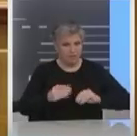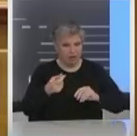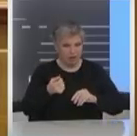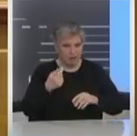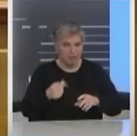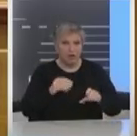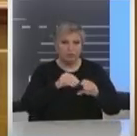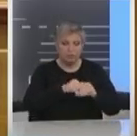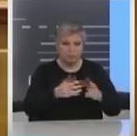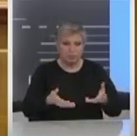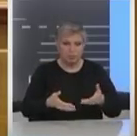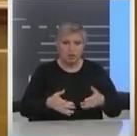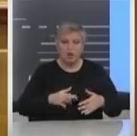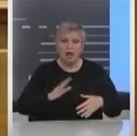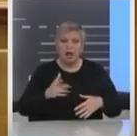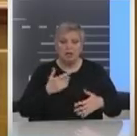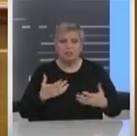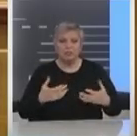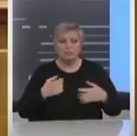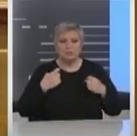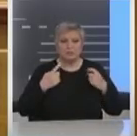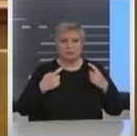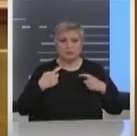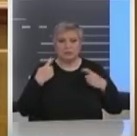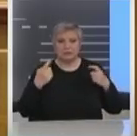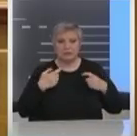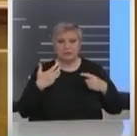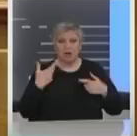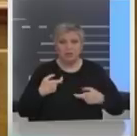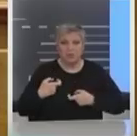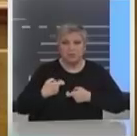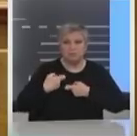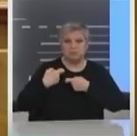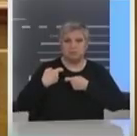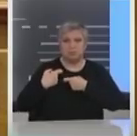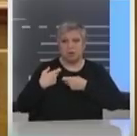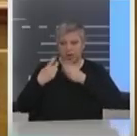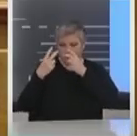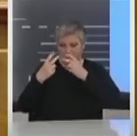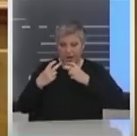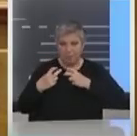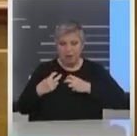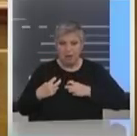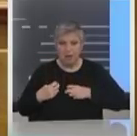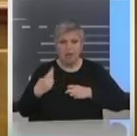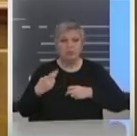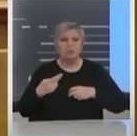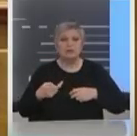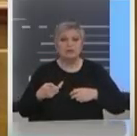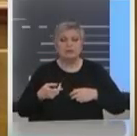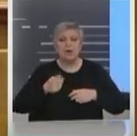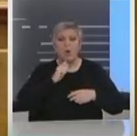άλλη εκβιαζόμενος από κομματικά κατευθυνόμενες ελεγκτικές αρχές.